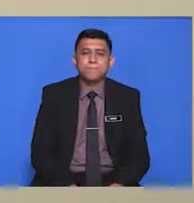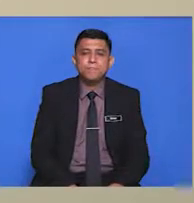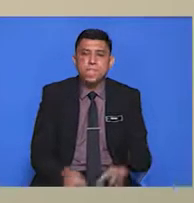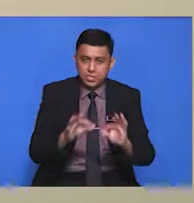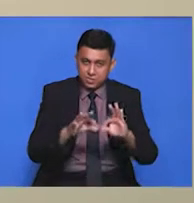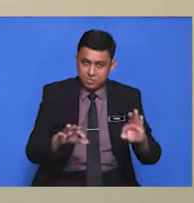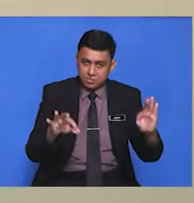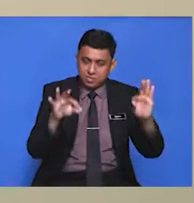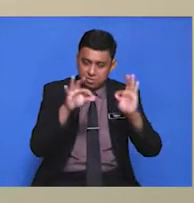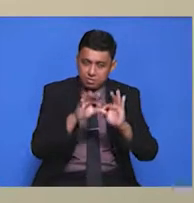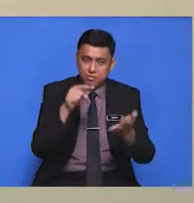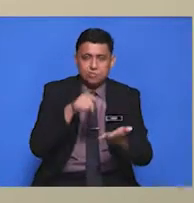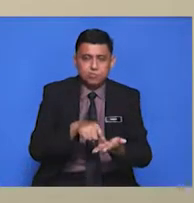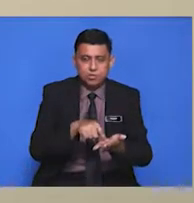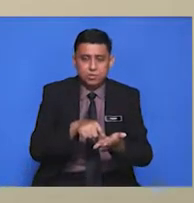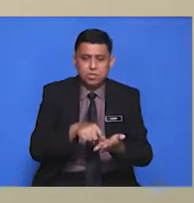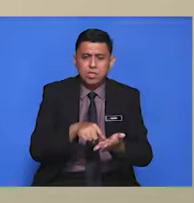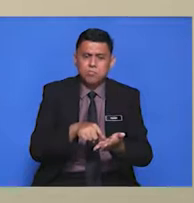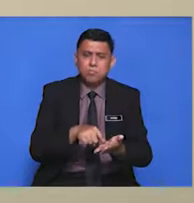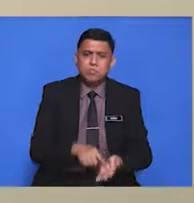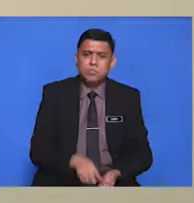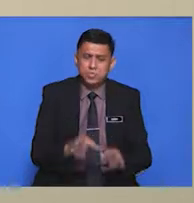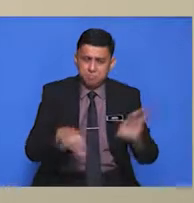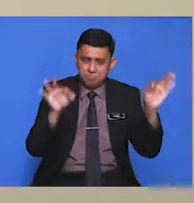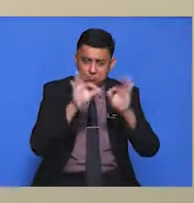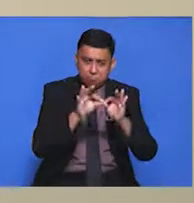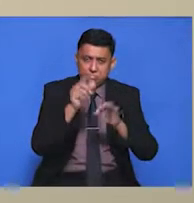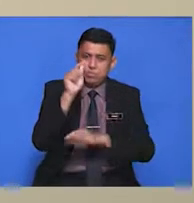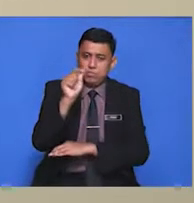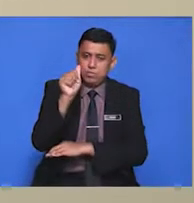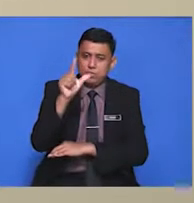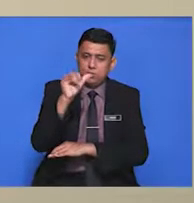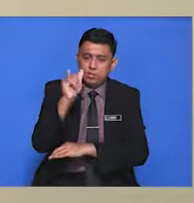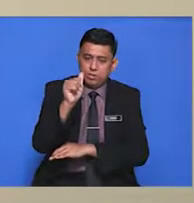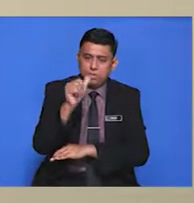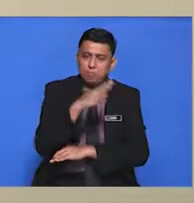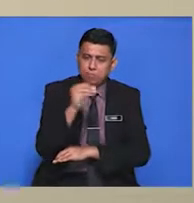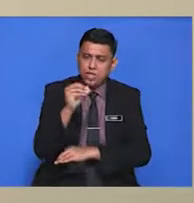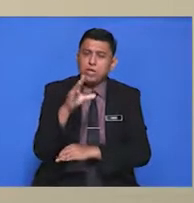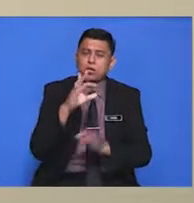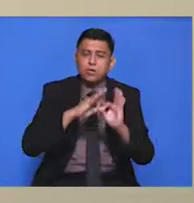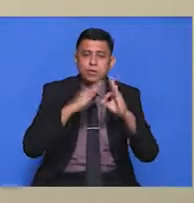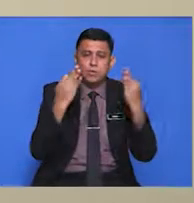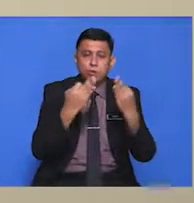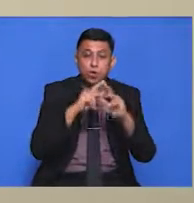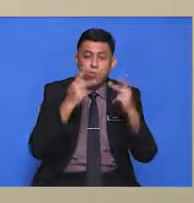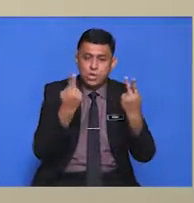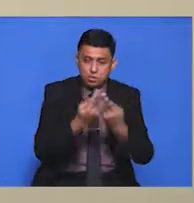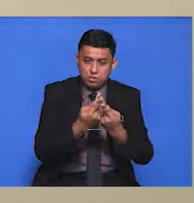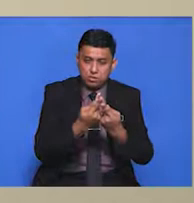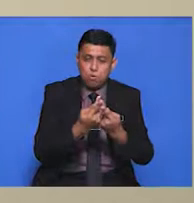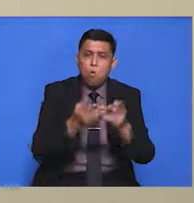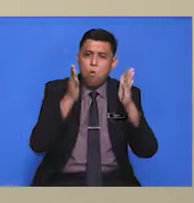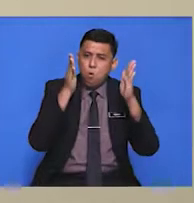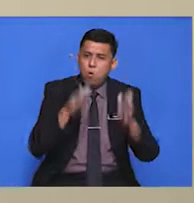Cerpen Talia dan Raksasa Kod-Kod mengisahkan tentang Talia dan keluarganya yang merupakan masyarakat orang asli